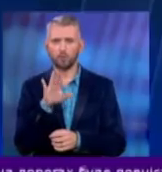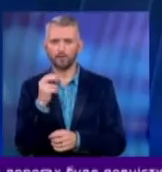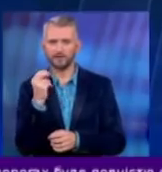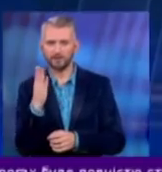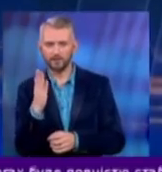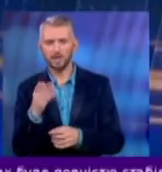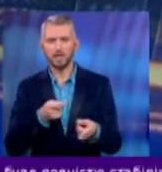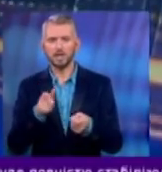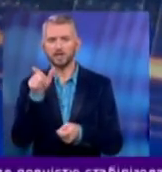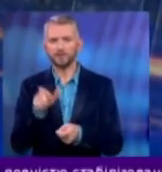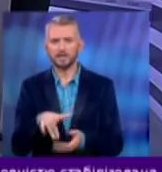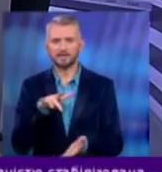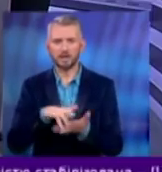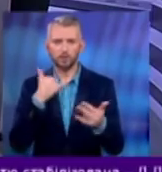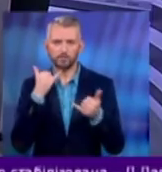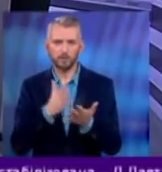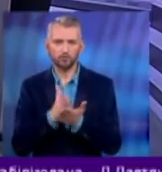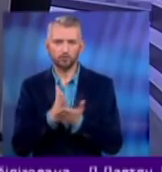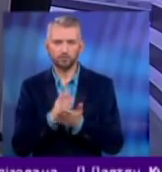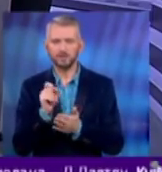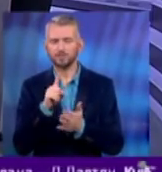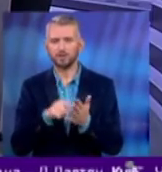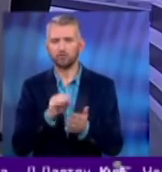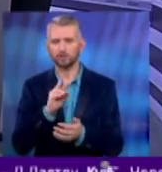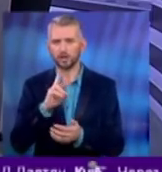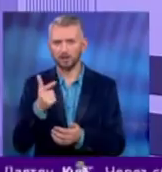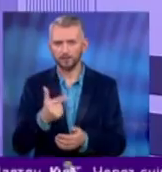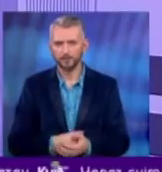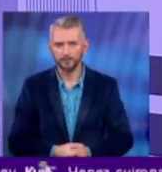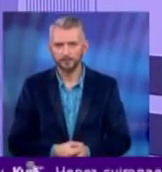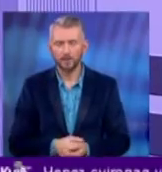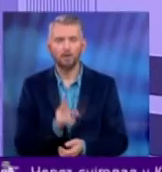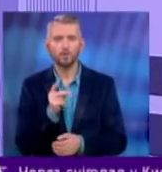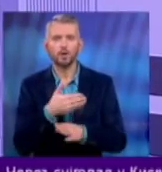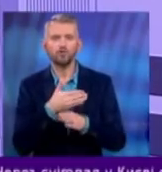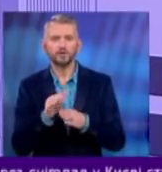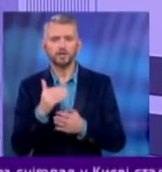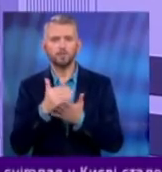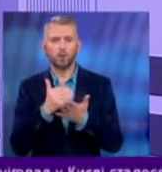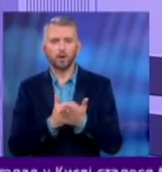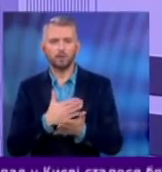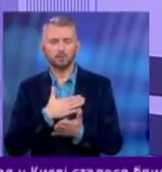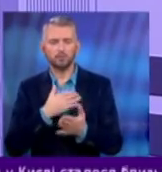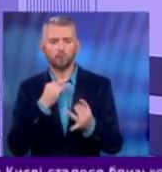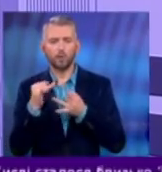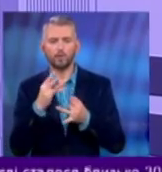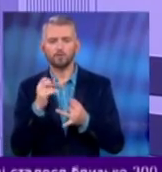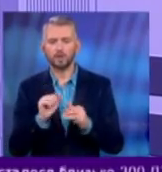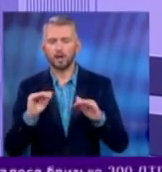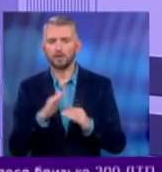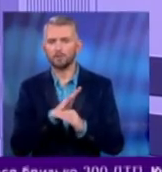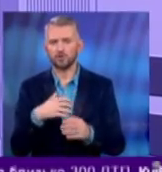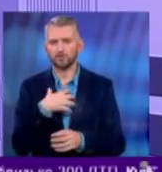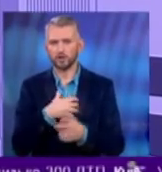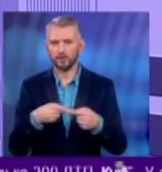Поповцев, керівник Центральної диспетчерської служби з питань ЖКГ. В другій частині програми «Київ Лайв» говоримо на не менш важливі